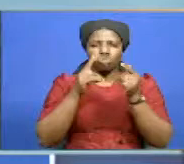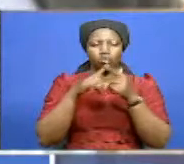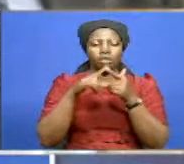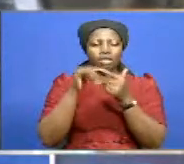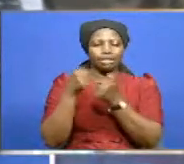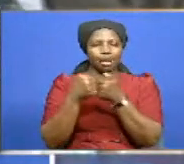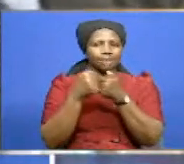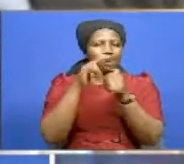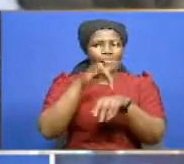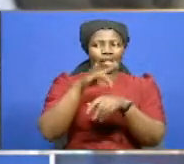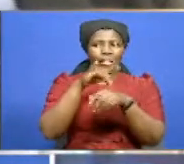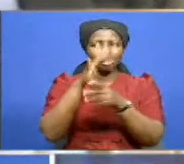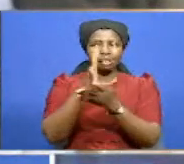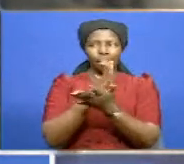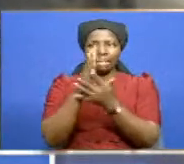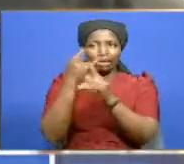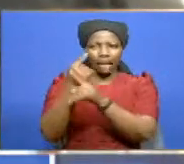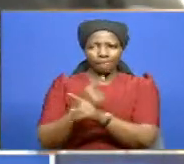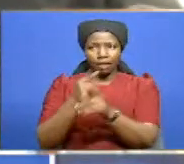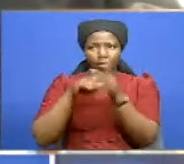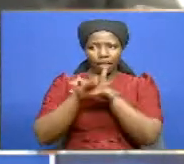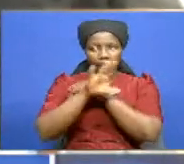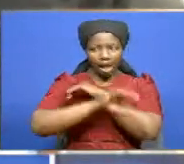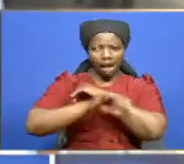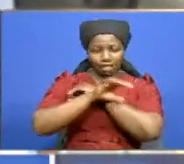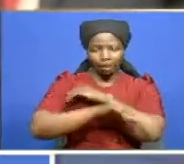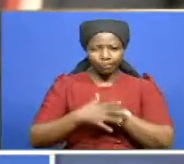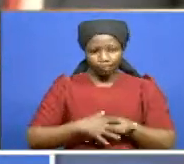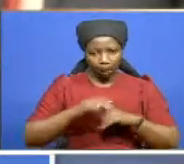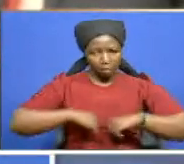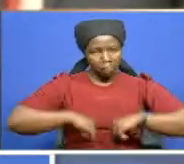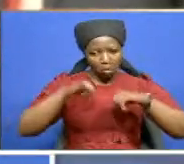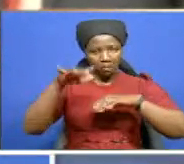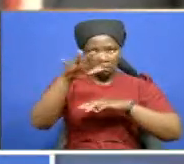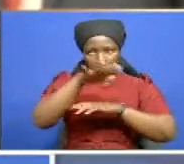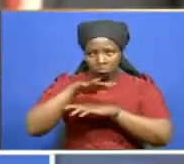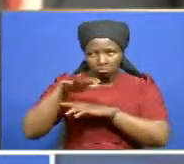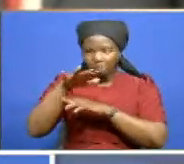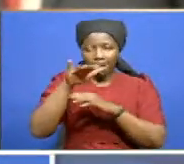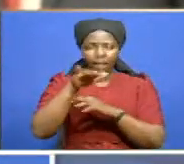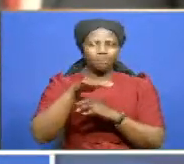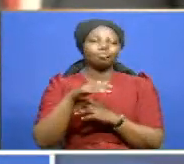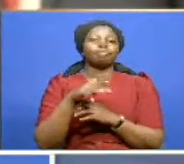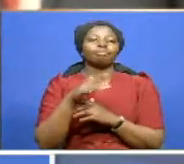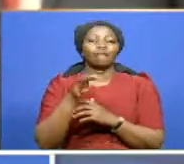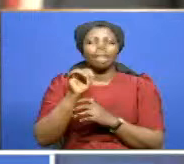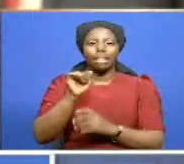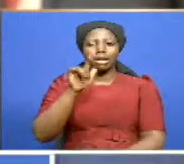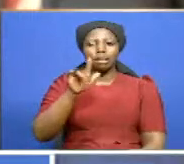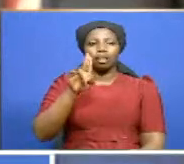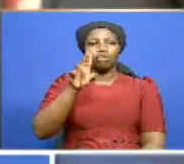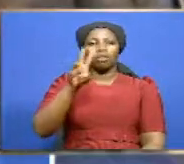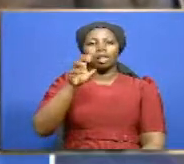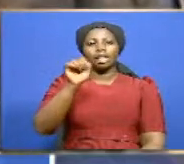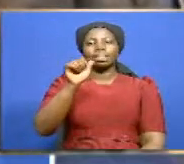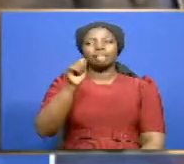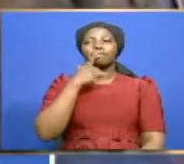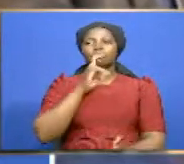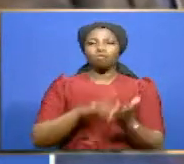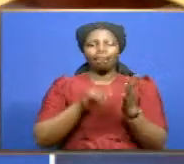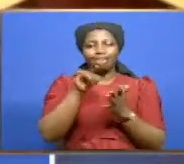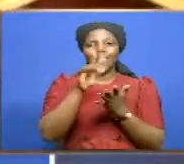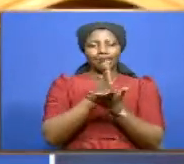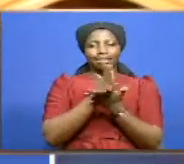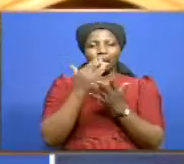nchini. Mwenyekiti wa shirika la utafiti wa angani Meja Jenerali mstaafu James Aruasa alisema sekta hiyo inakumbwa na